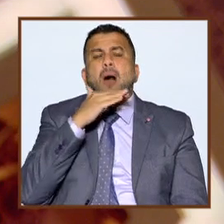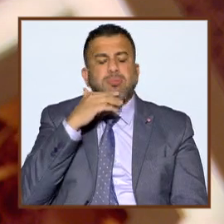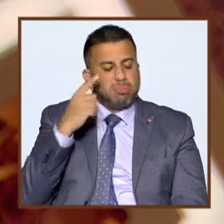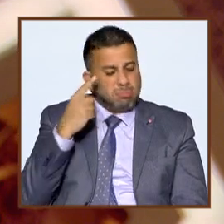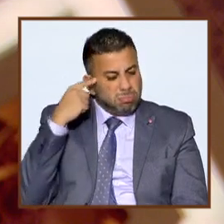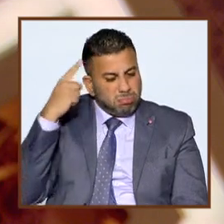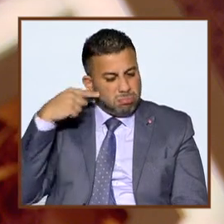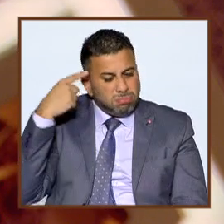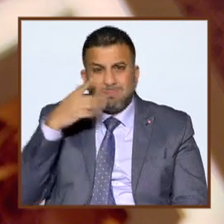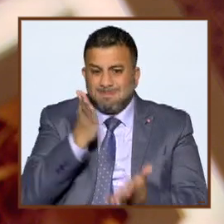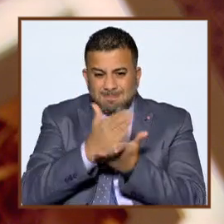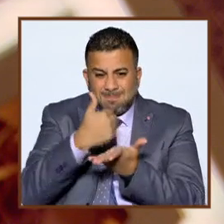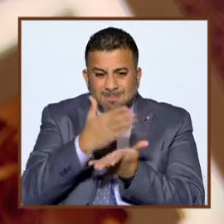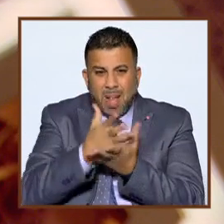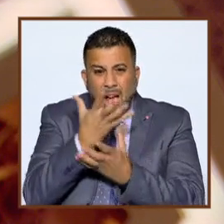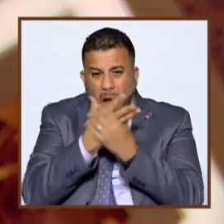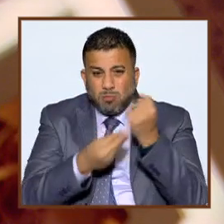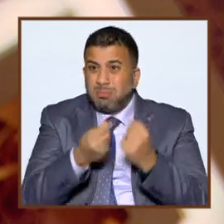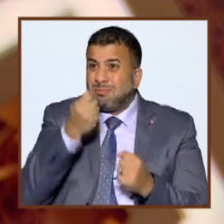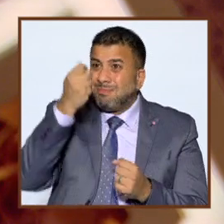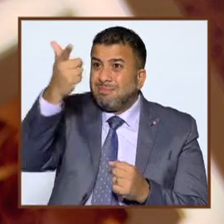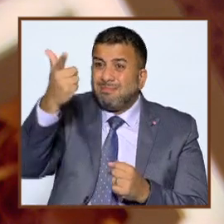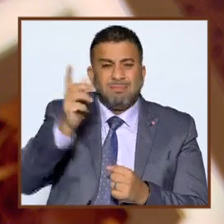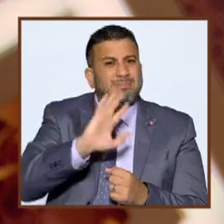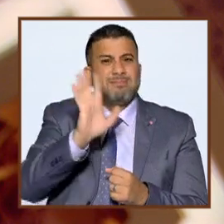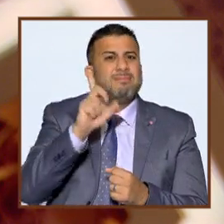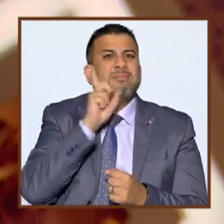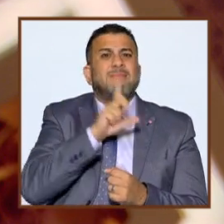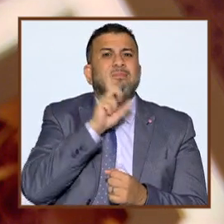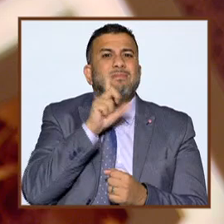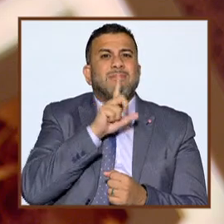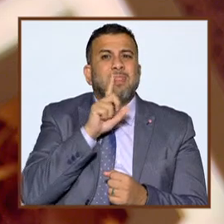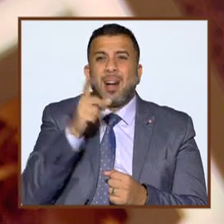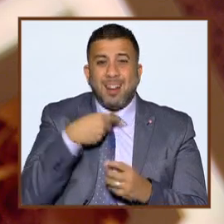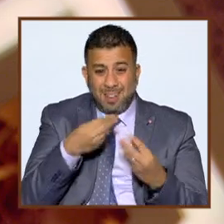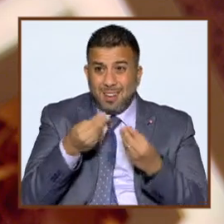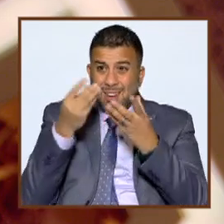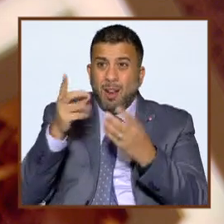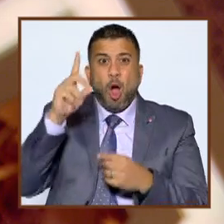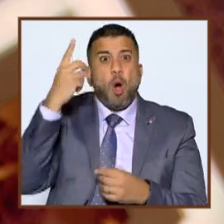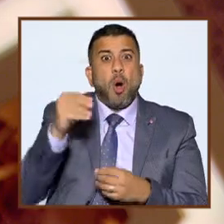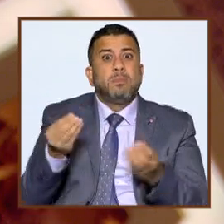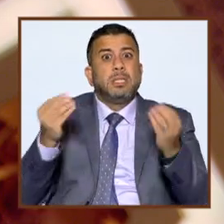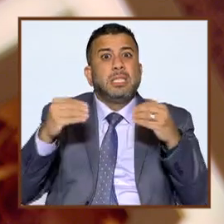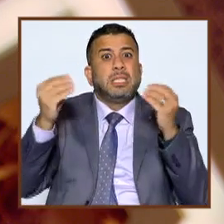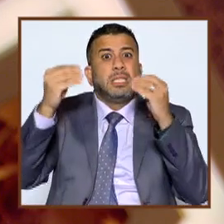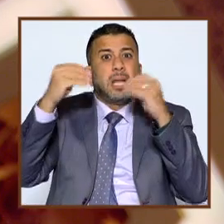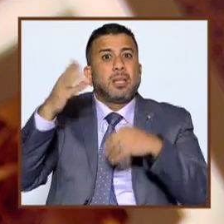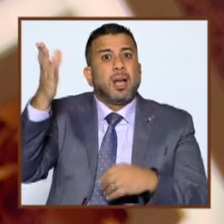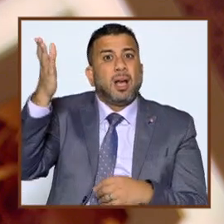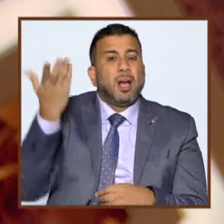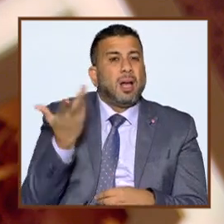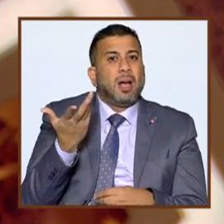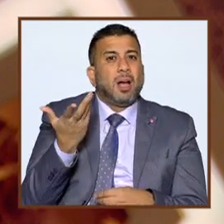إلى هذا الولد وربما تصرف فيها في أمور محرمة، وهو يقول